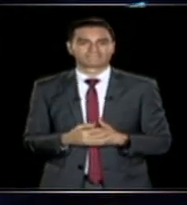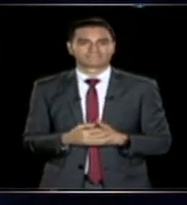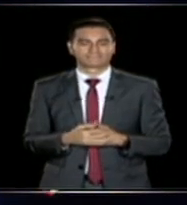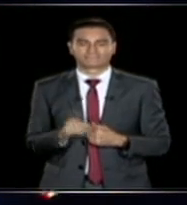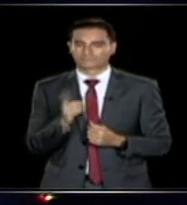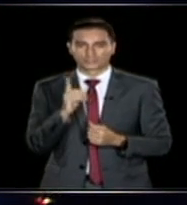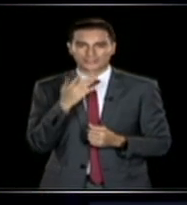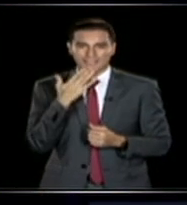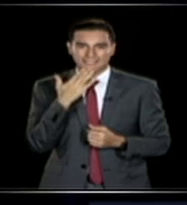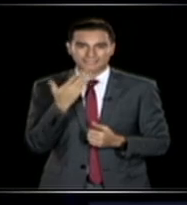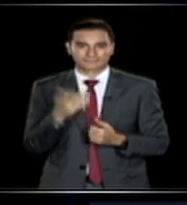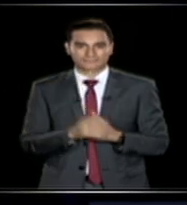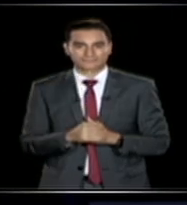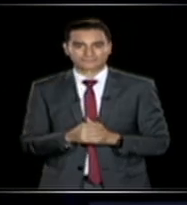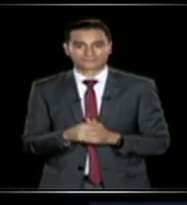مش آسيا.